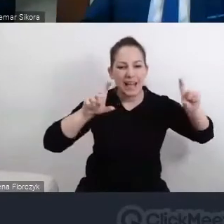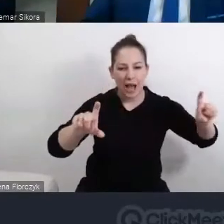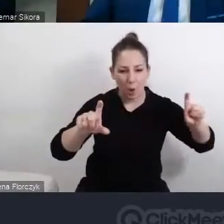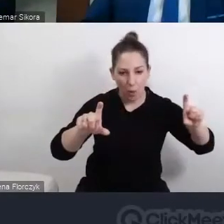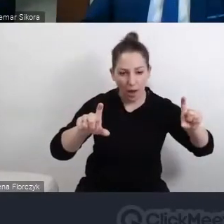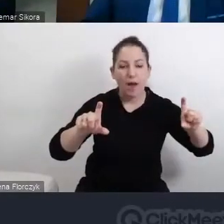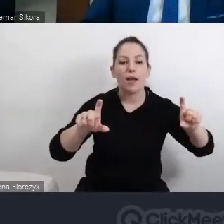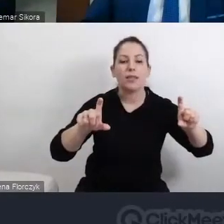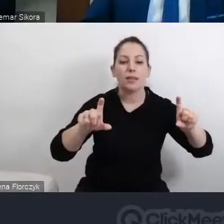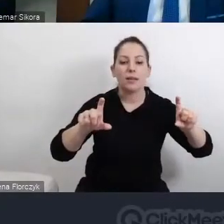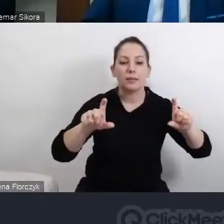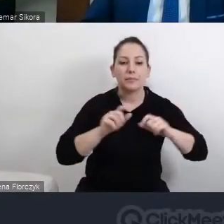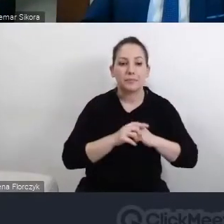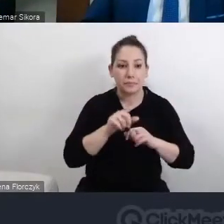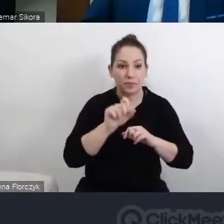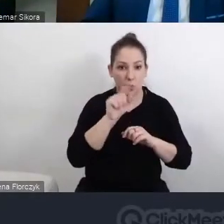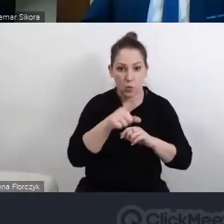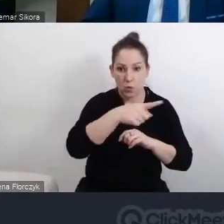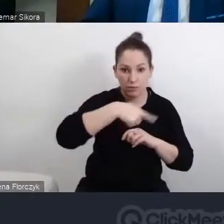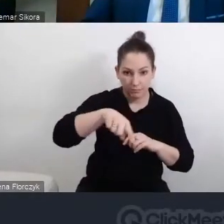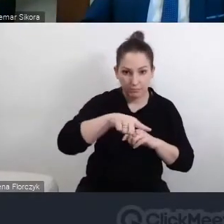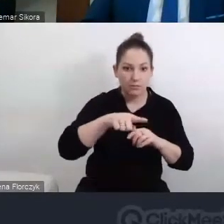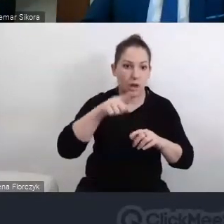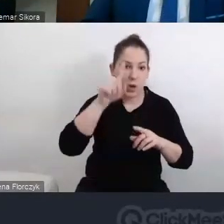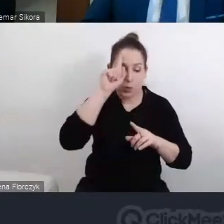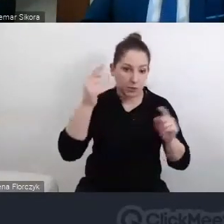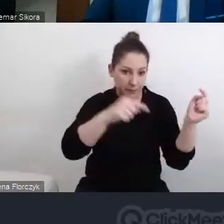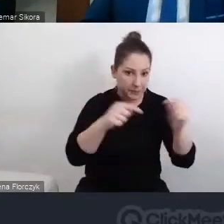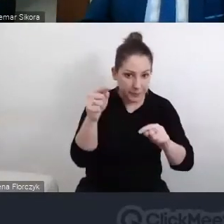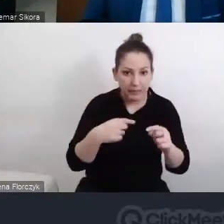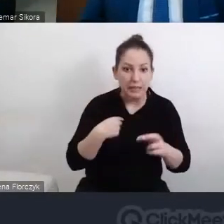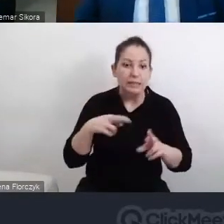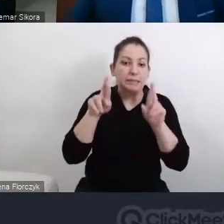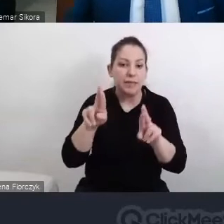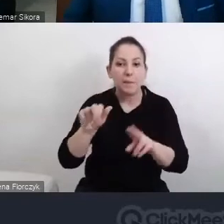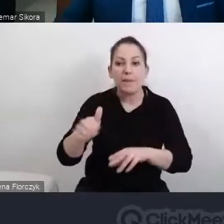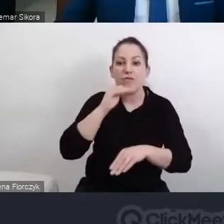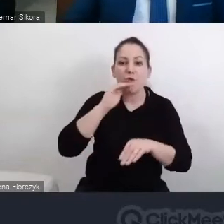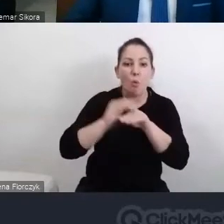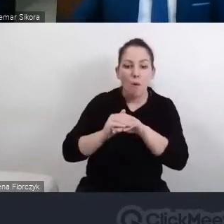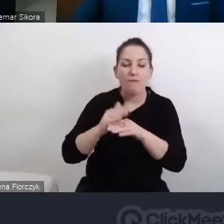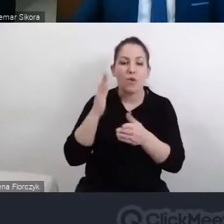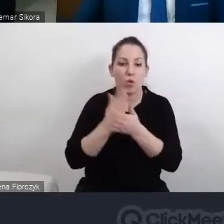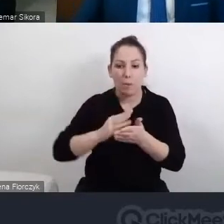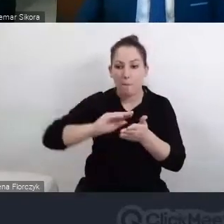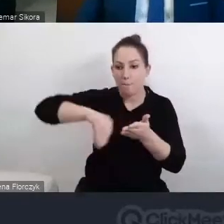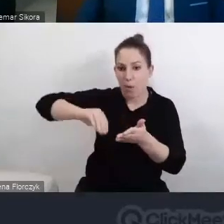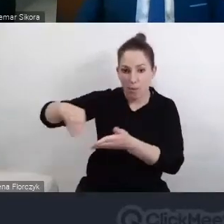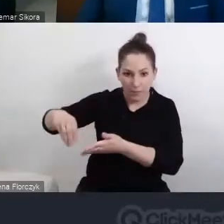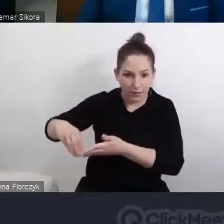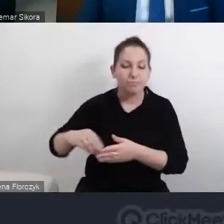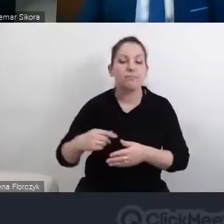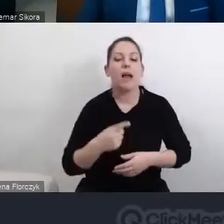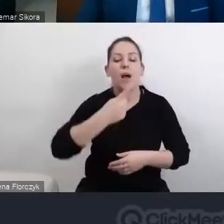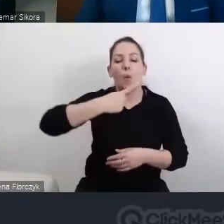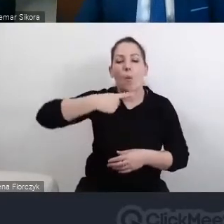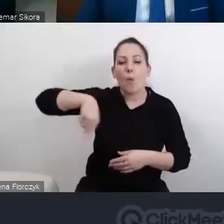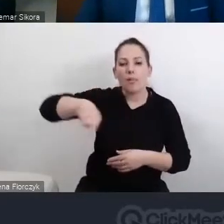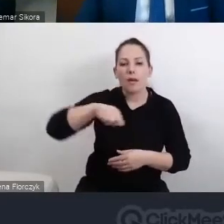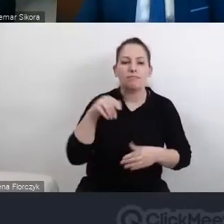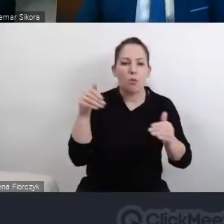tam pojawią, miejmy nadzieję, że tak będzie, bo pierwsze umowy już zostały podpisane, u nas